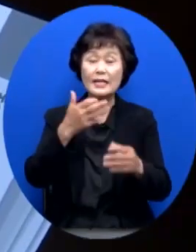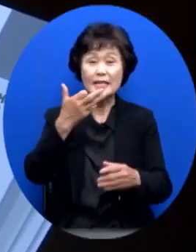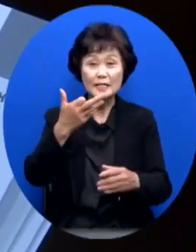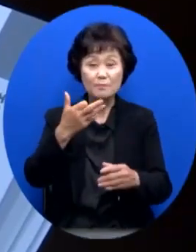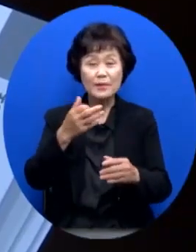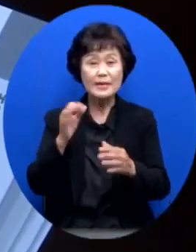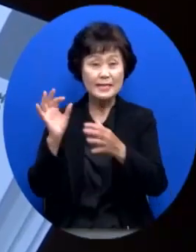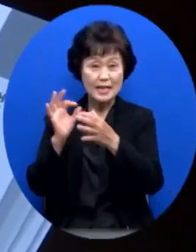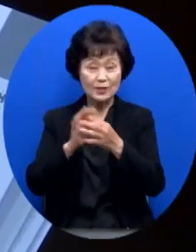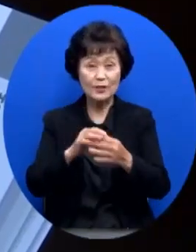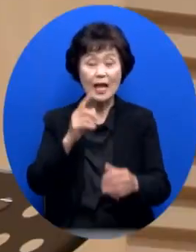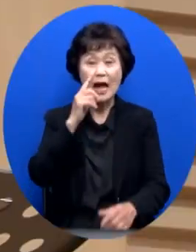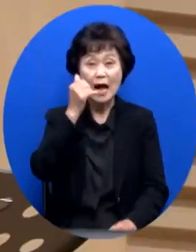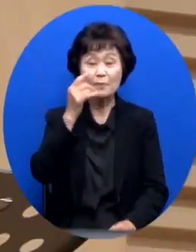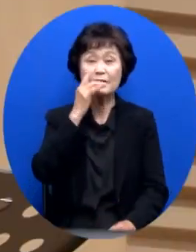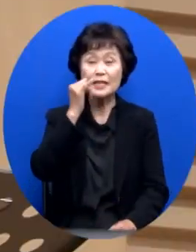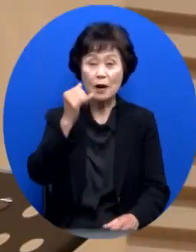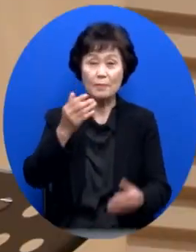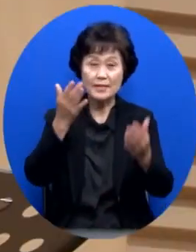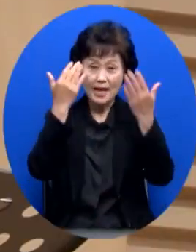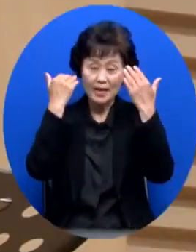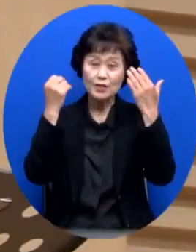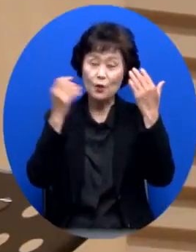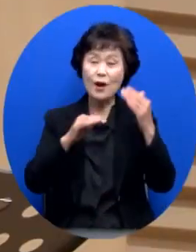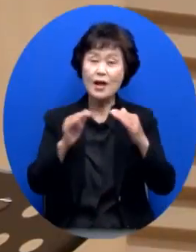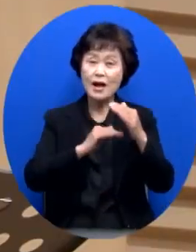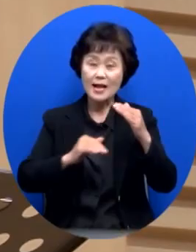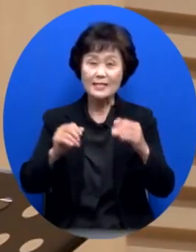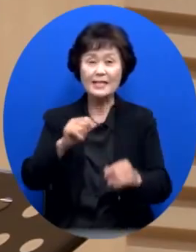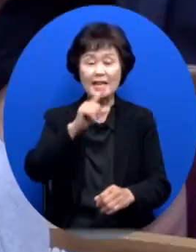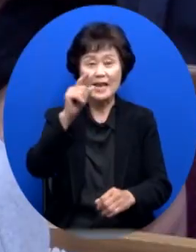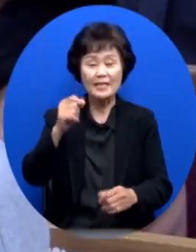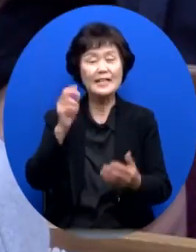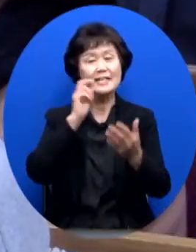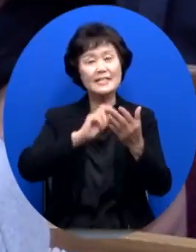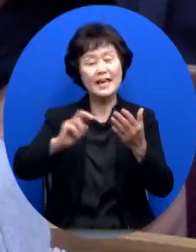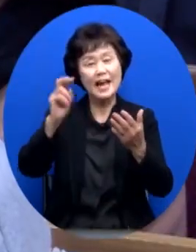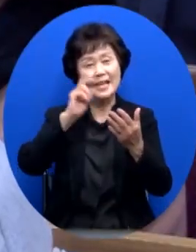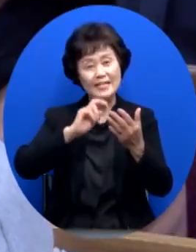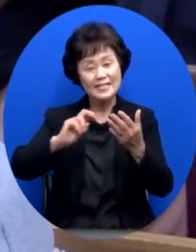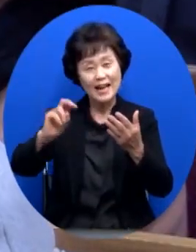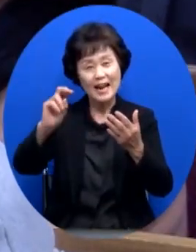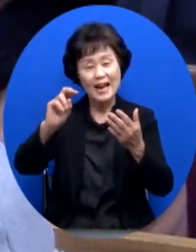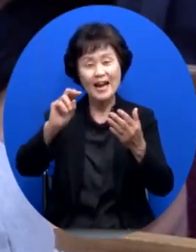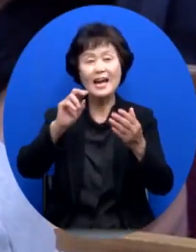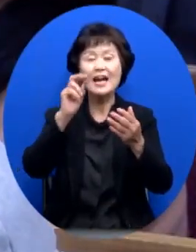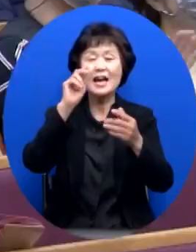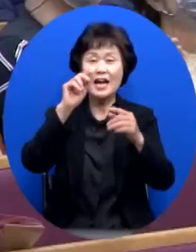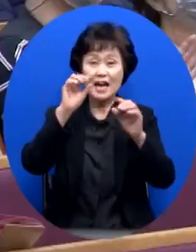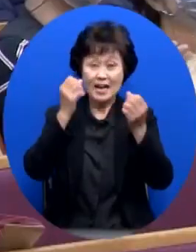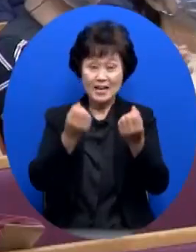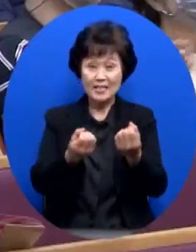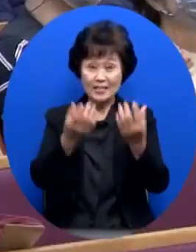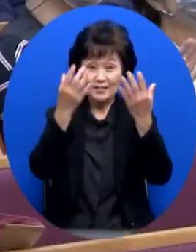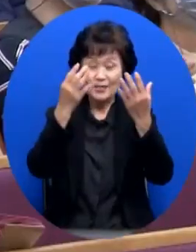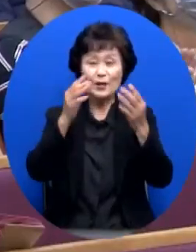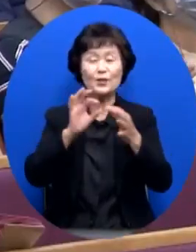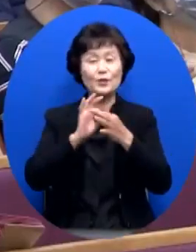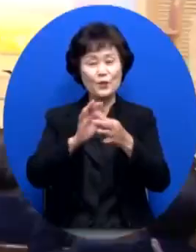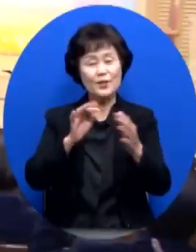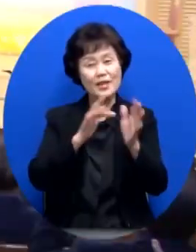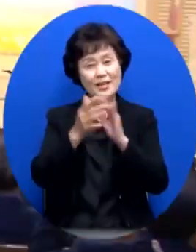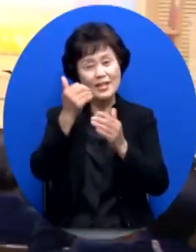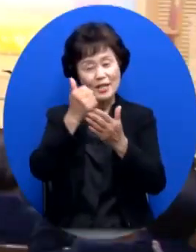어머니 학교와 29일 진행하는 가정의 달 중부 찬양 콘서트를 통해 하나님을 예배하고 예수님의 사랑이